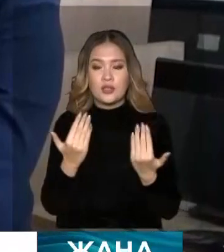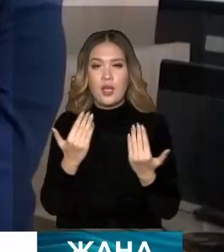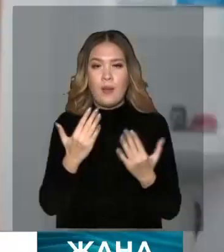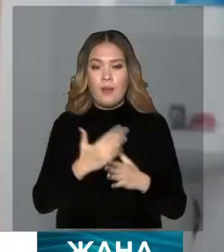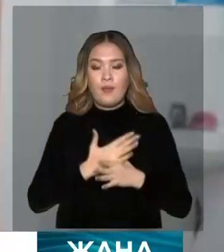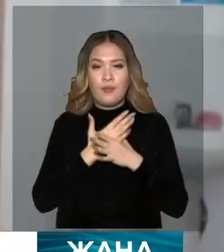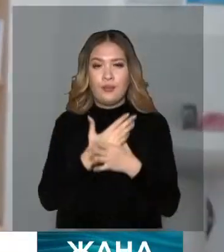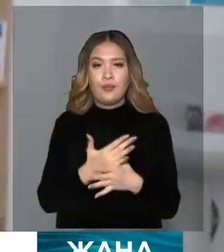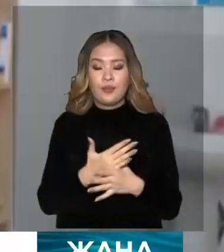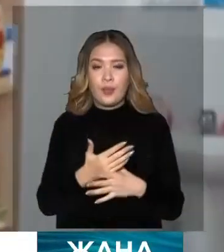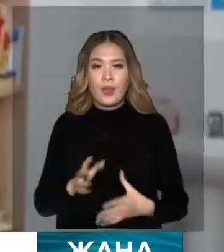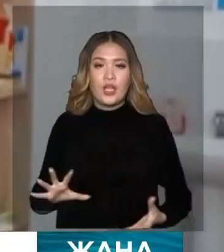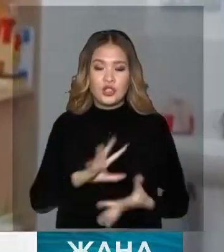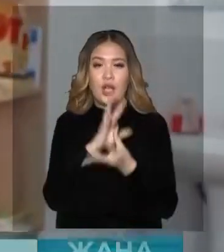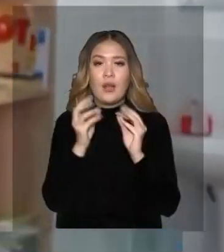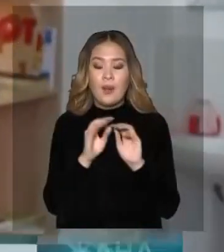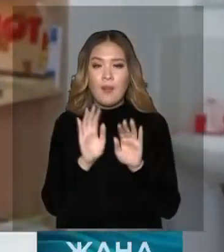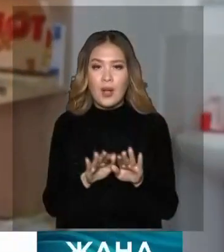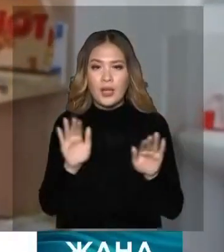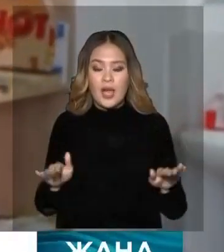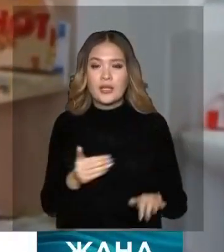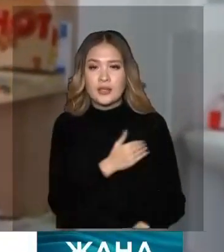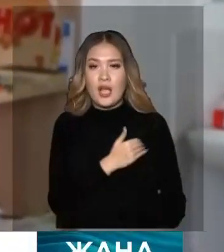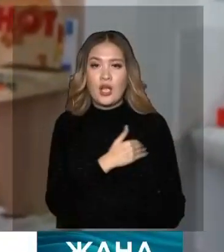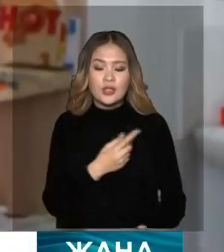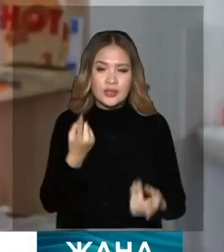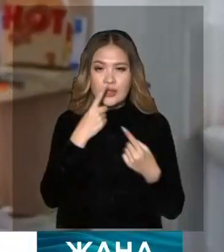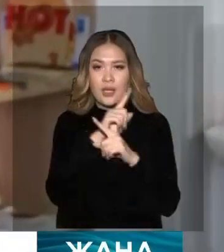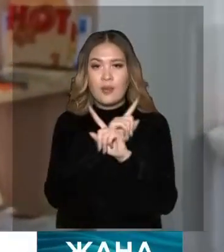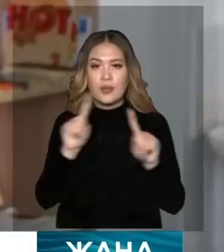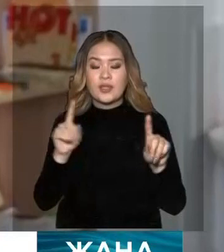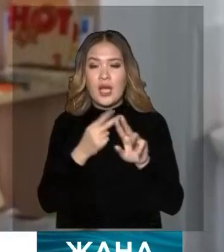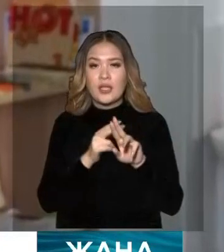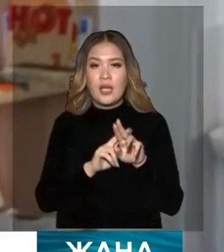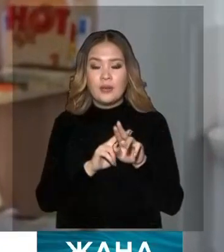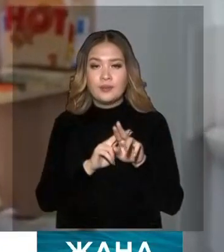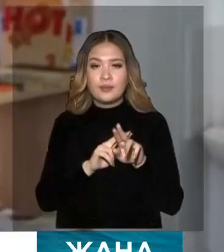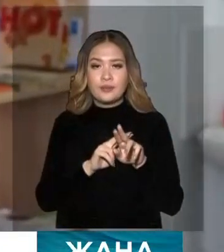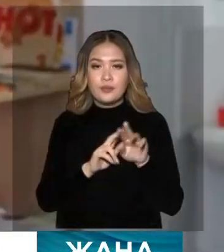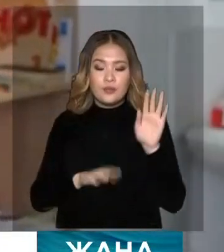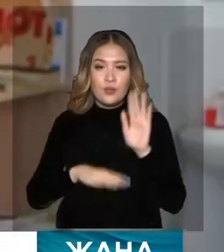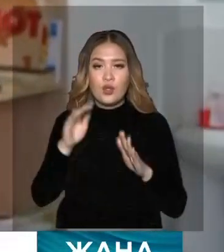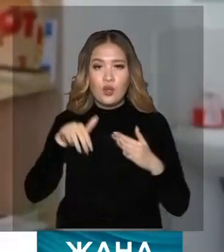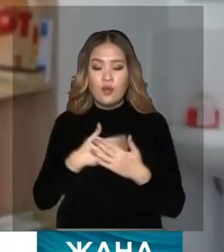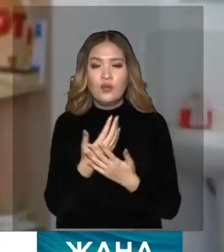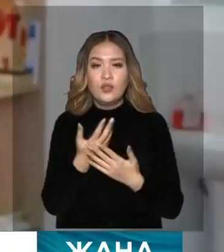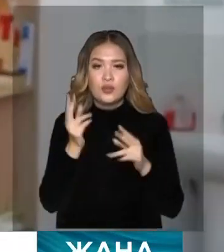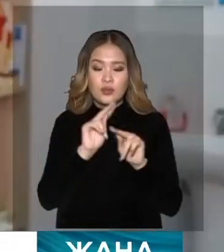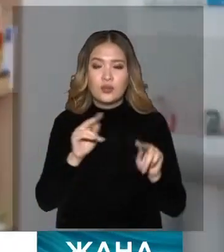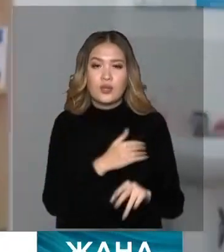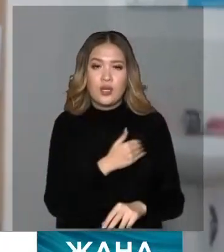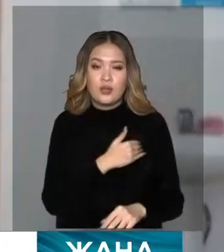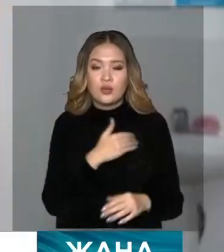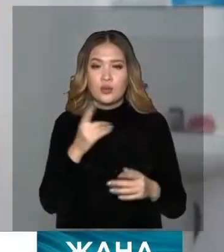ол. Жалпы балдардың қазіргі сұранысы заманауи балдар болған екен, жаңашыл мұғалімді қалайды.